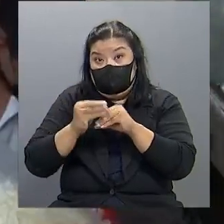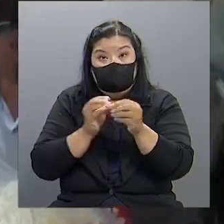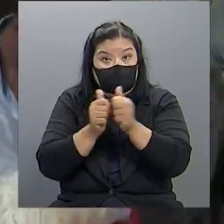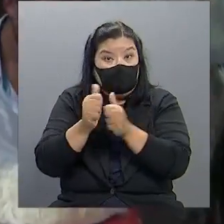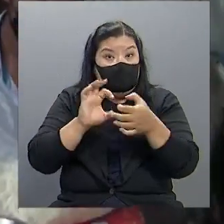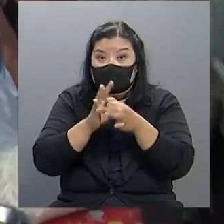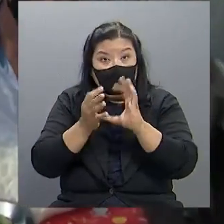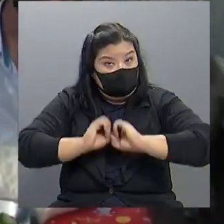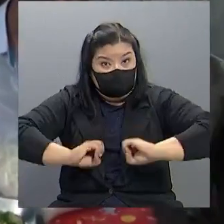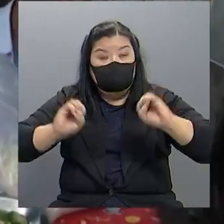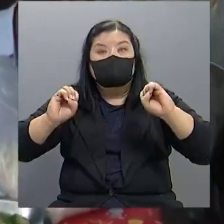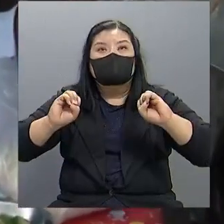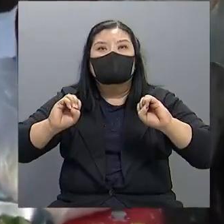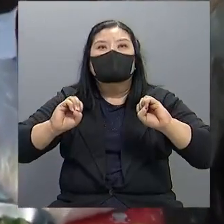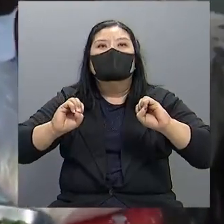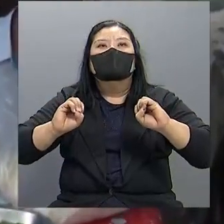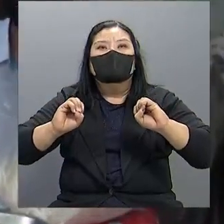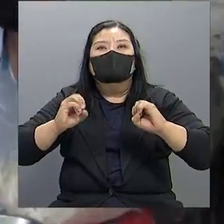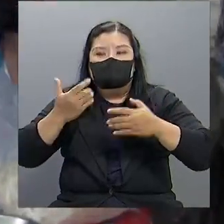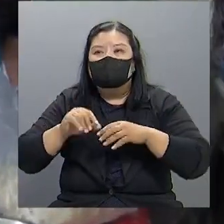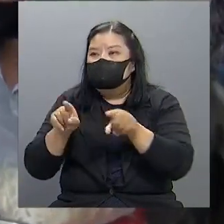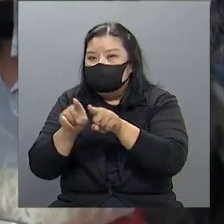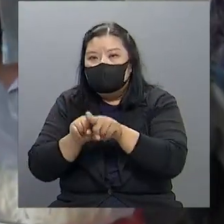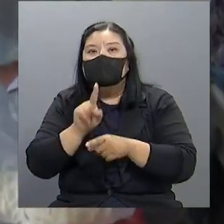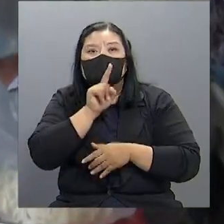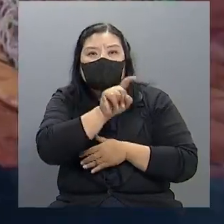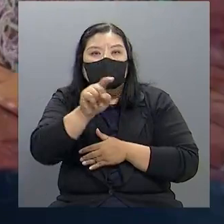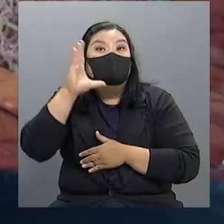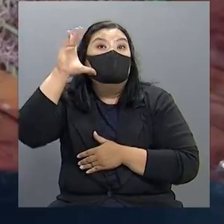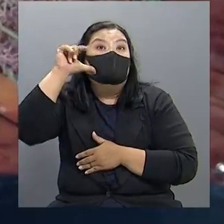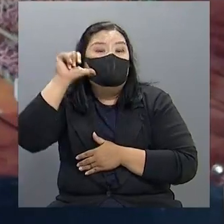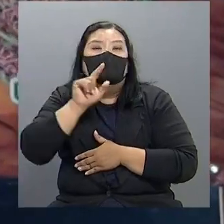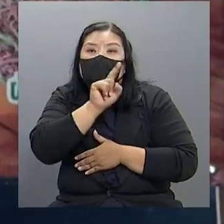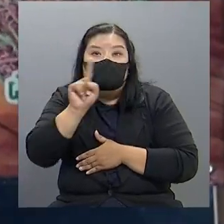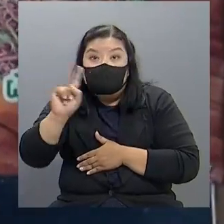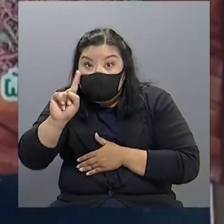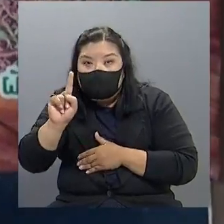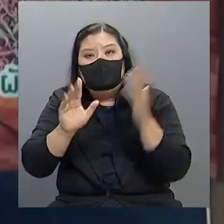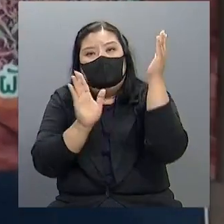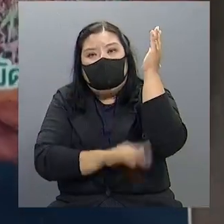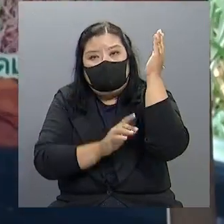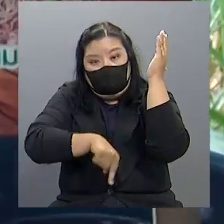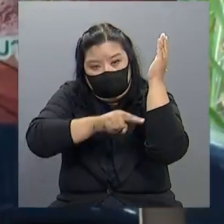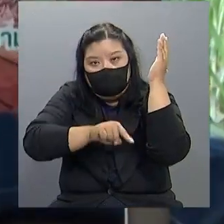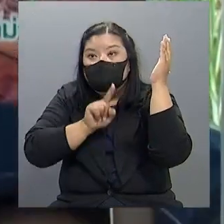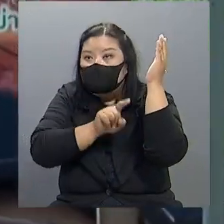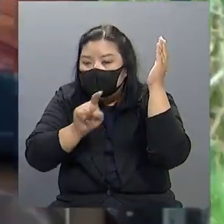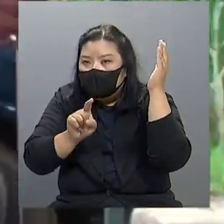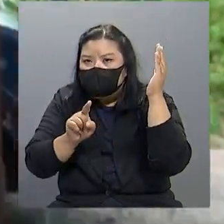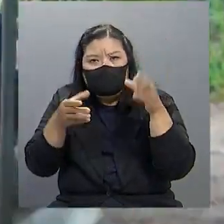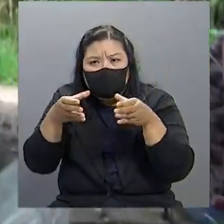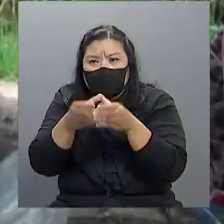ายหลังจากสืบทราบมีผู้ปกครองในพื้นที่ในเขตภาคใต้นะครับถูกผู้สอนรายนี้หลอกนะครับหลาย